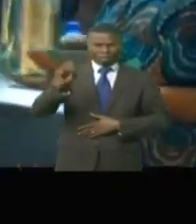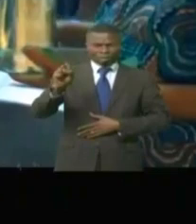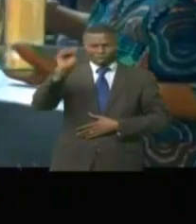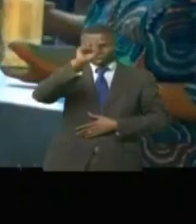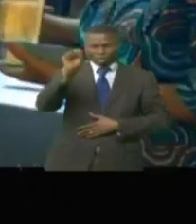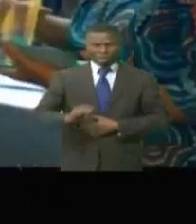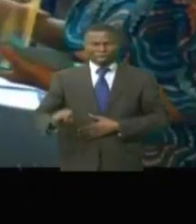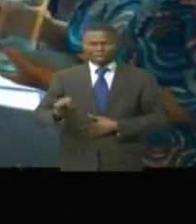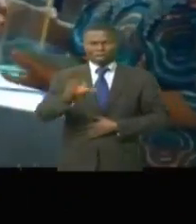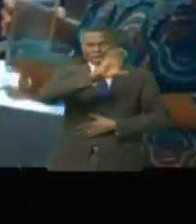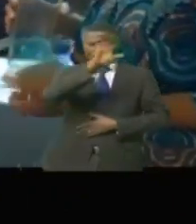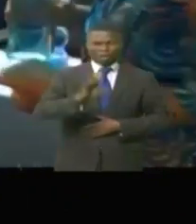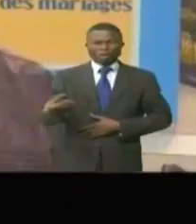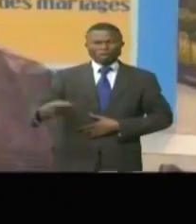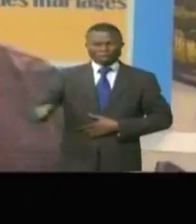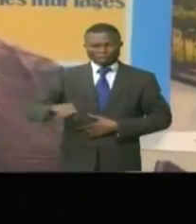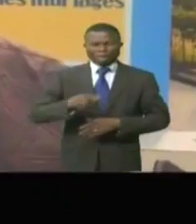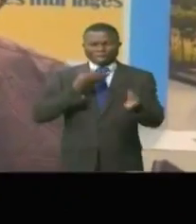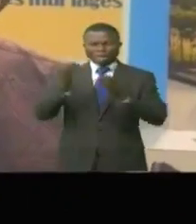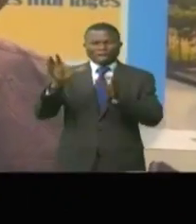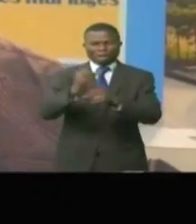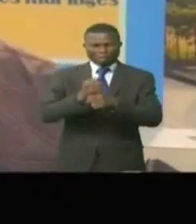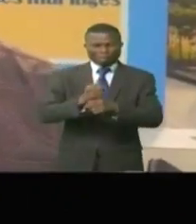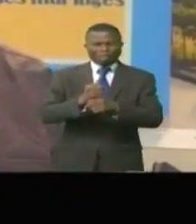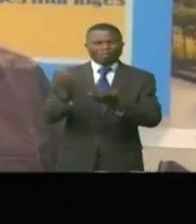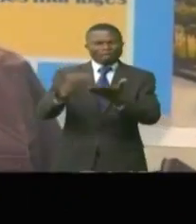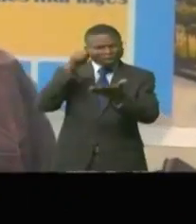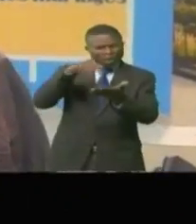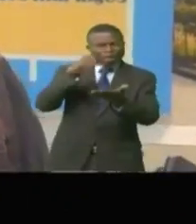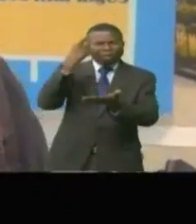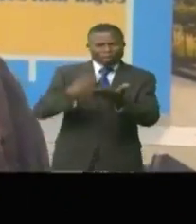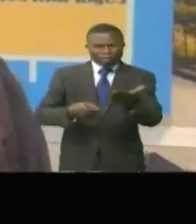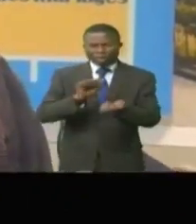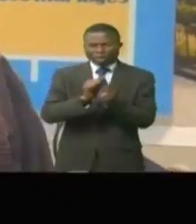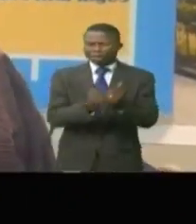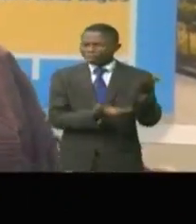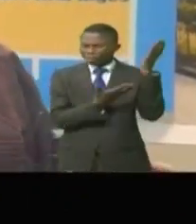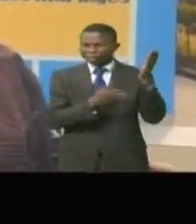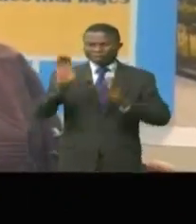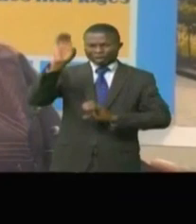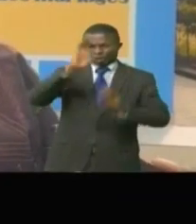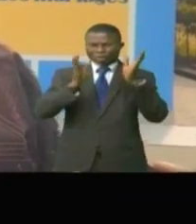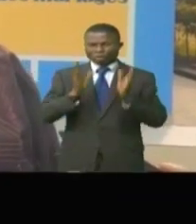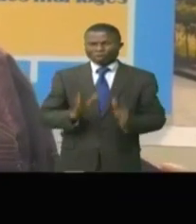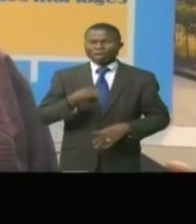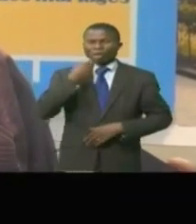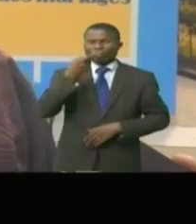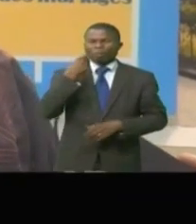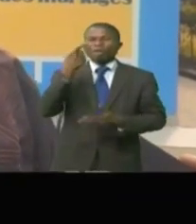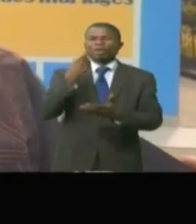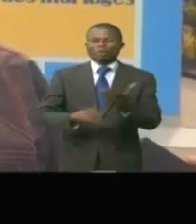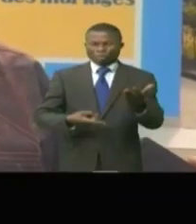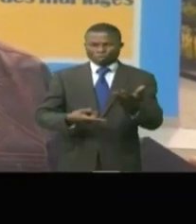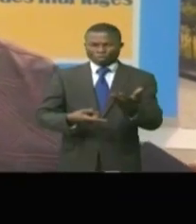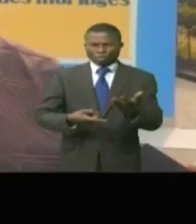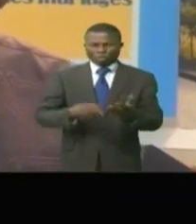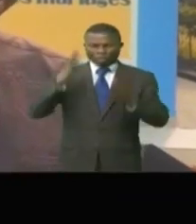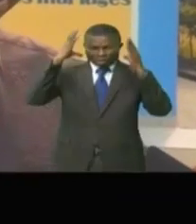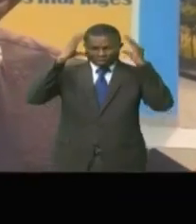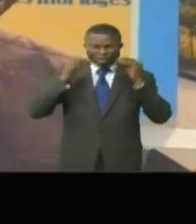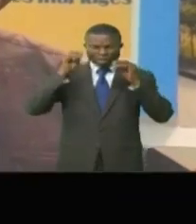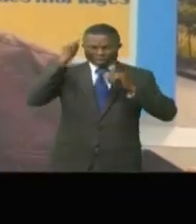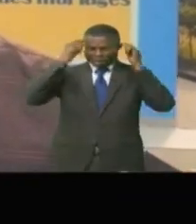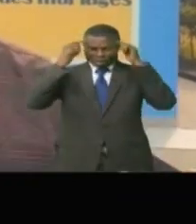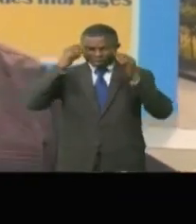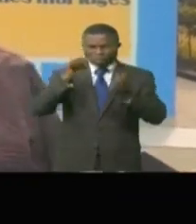Gombe, son auteur a fait les résumés. Le livre a deux aspects, un aspect purement scientifique qui parle de stress et du